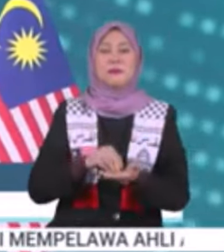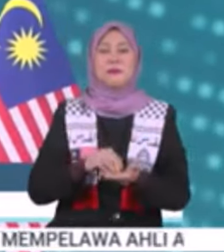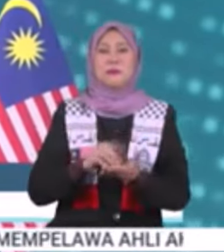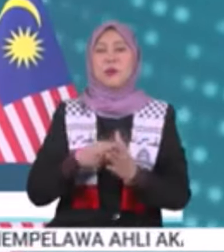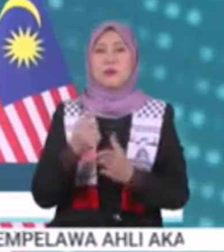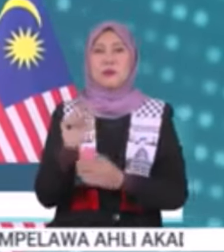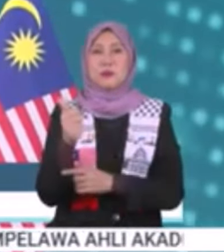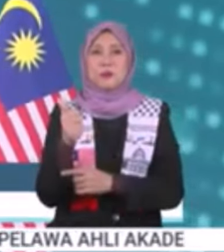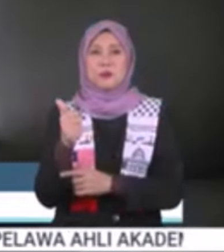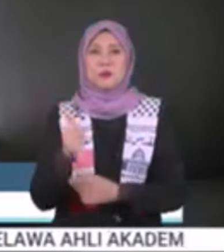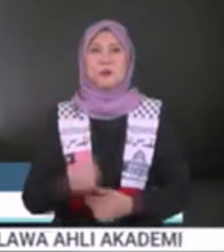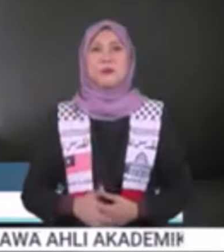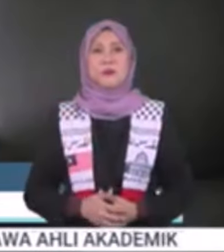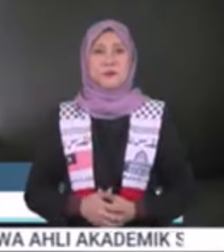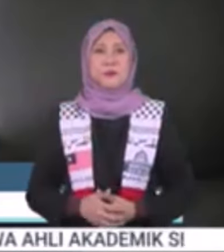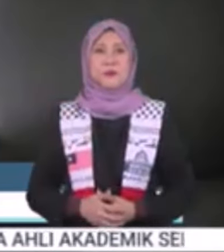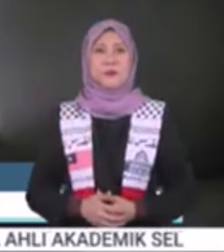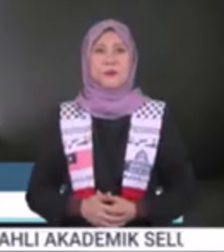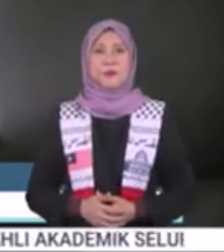ini.